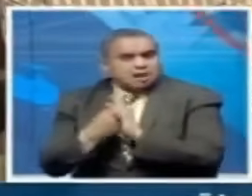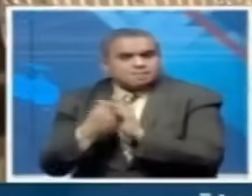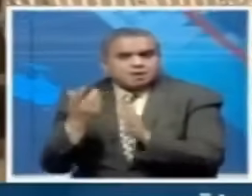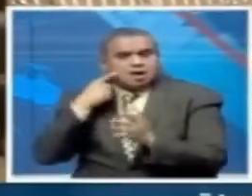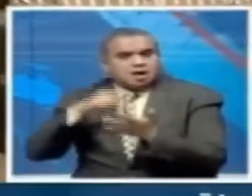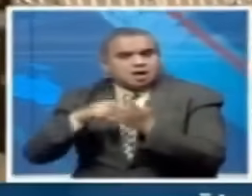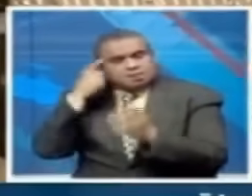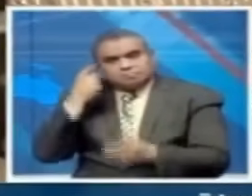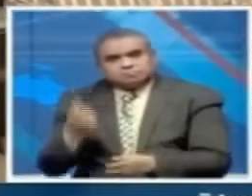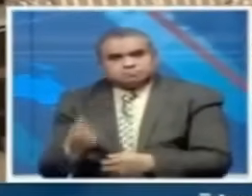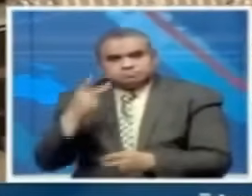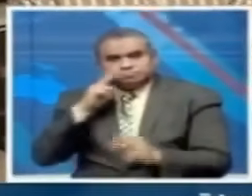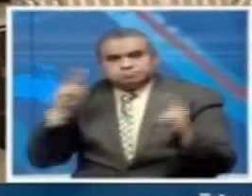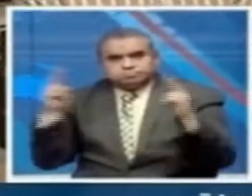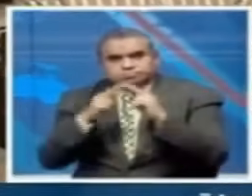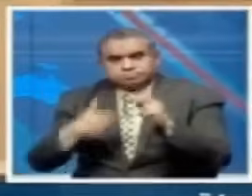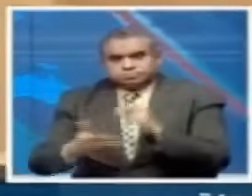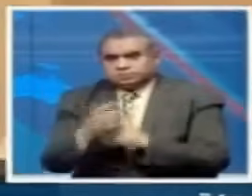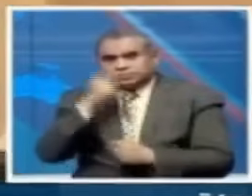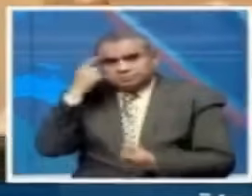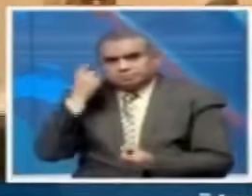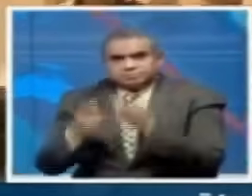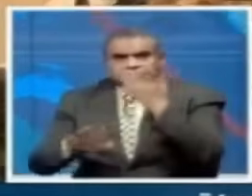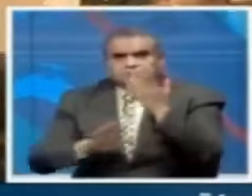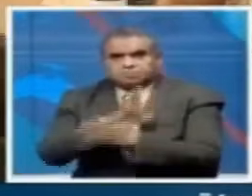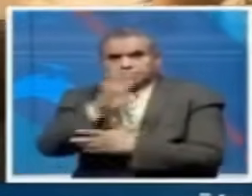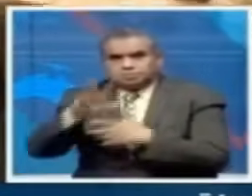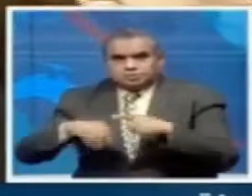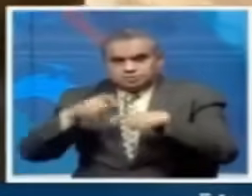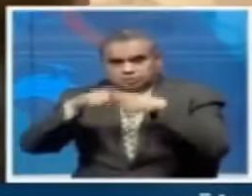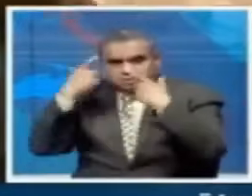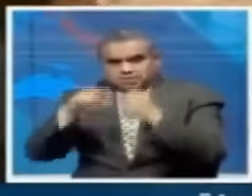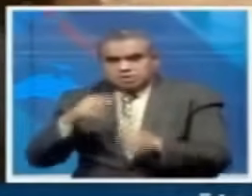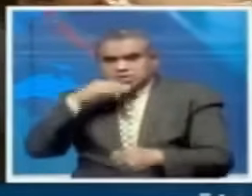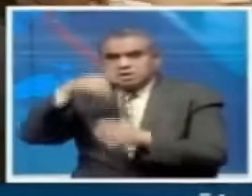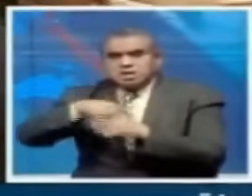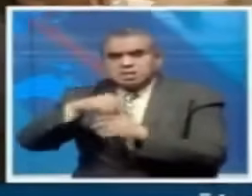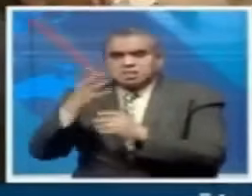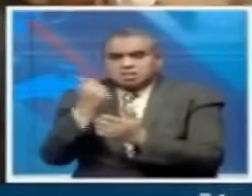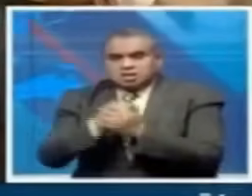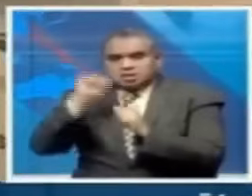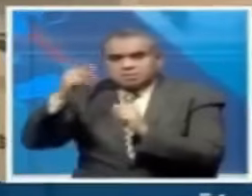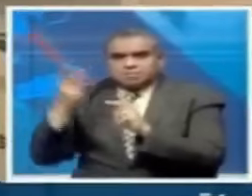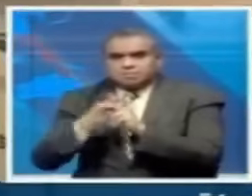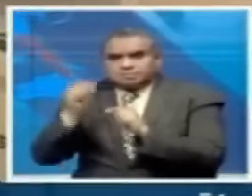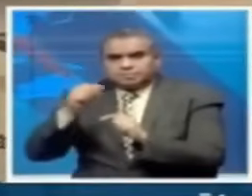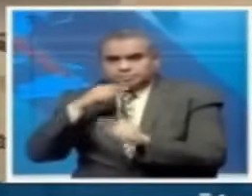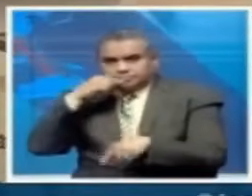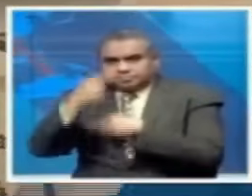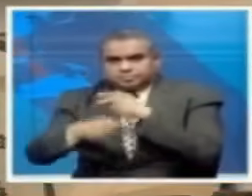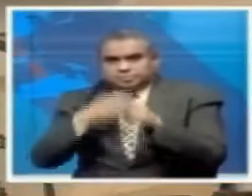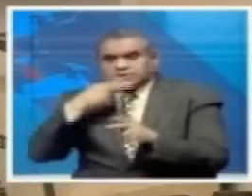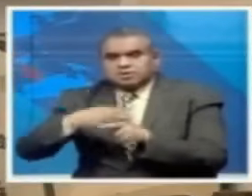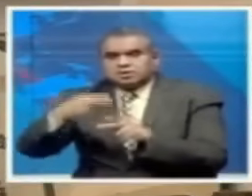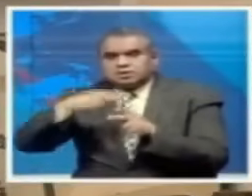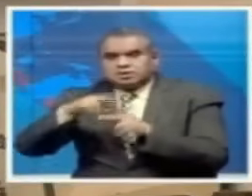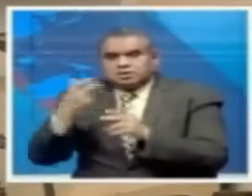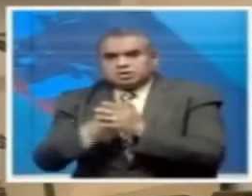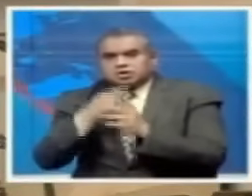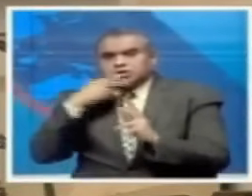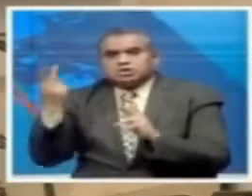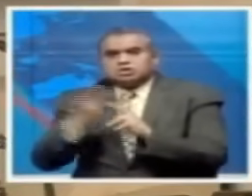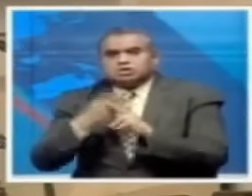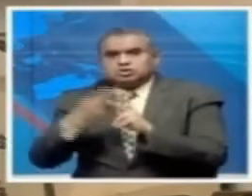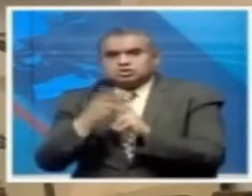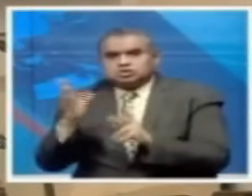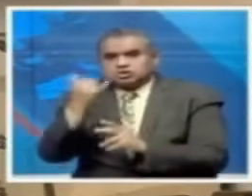والنقاش معهم حول الحلول المطروحة لها في البرنامج الانتخابي للمرشح. وتستمر المؤتمرات الشعبية